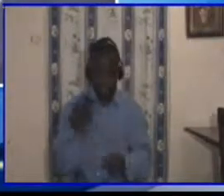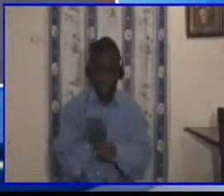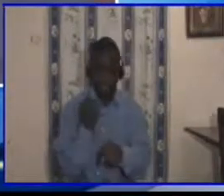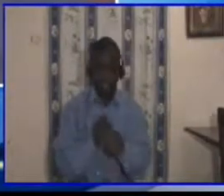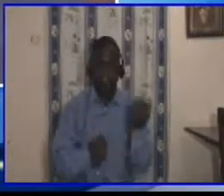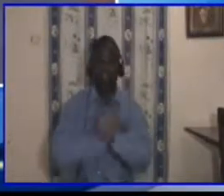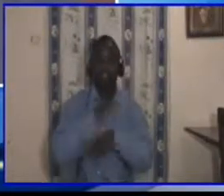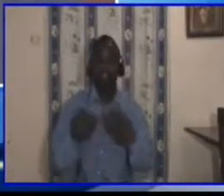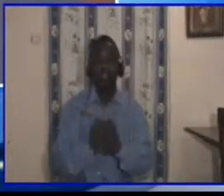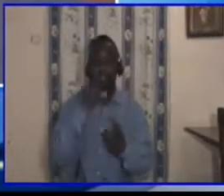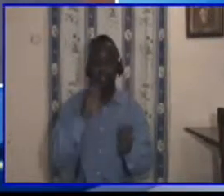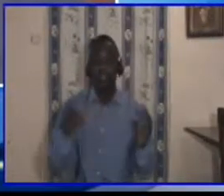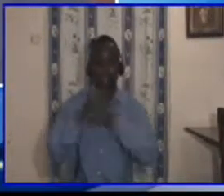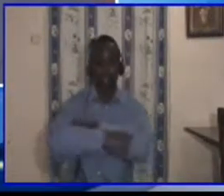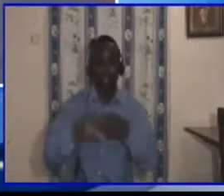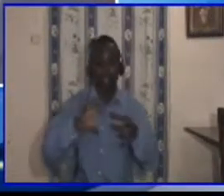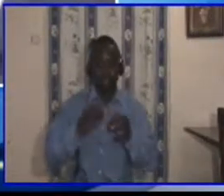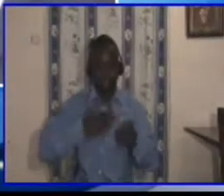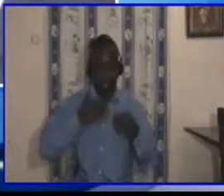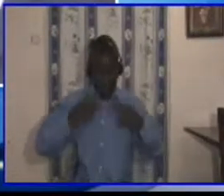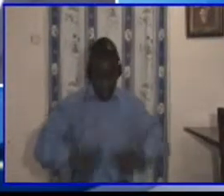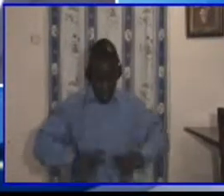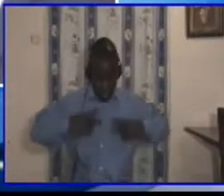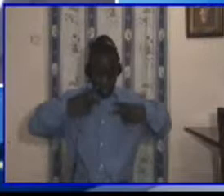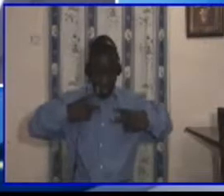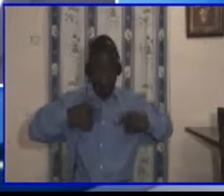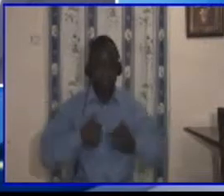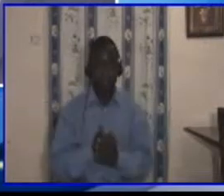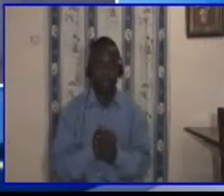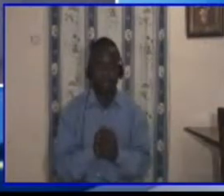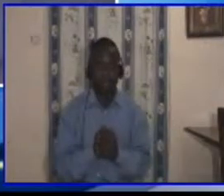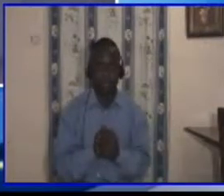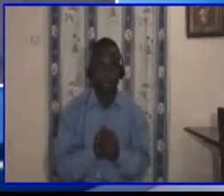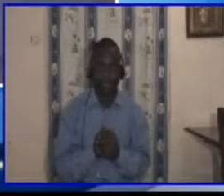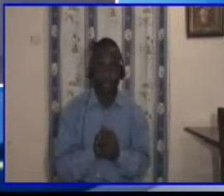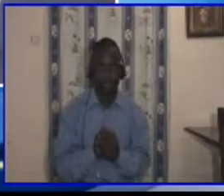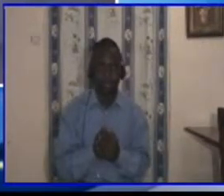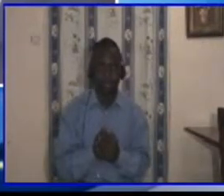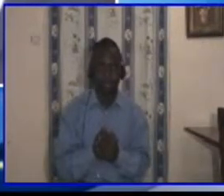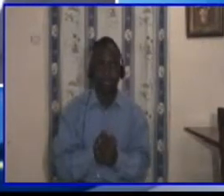io ti servirò tutti i giorni della mia vita